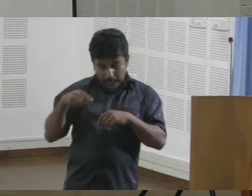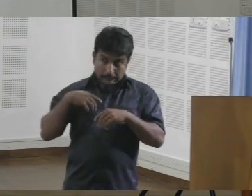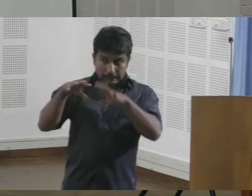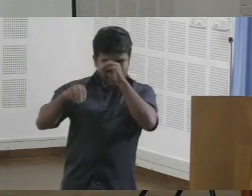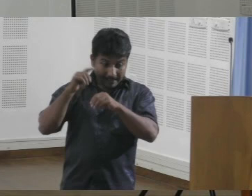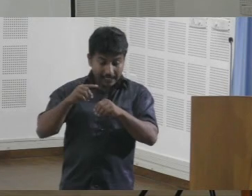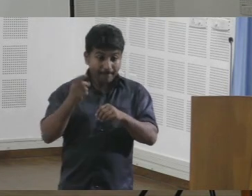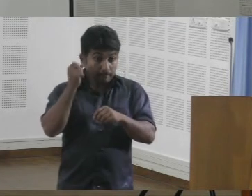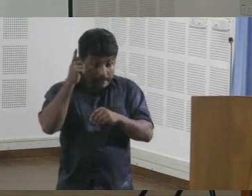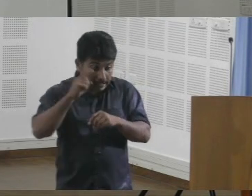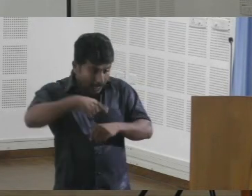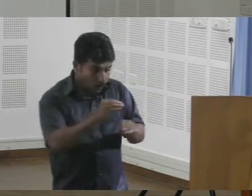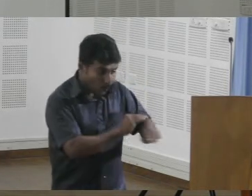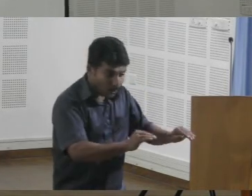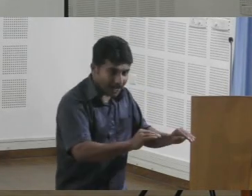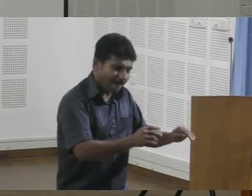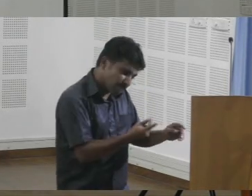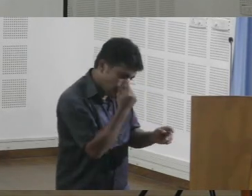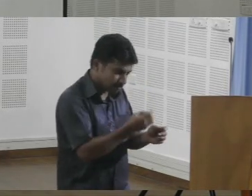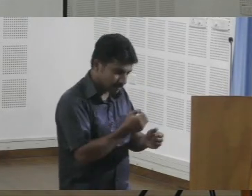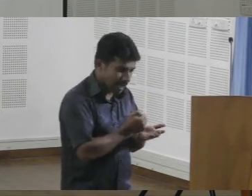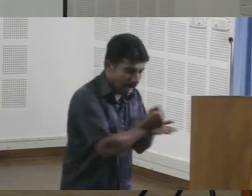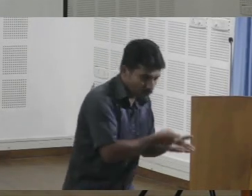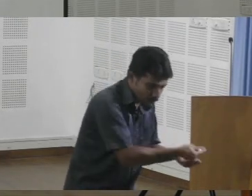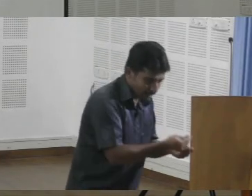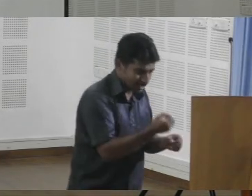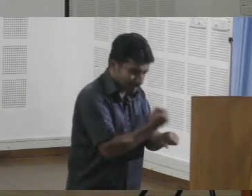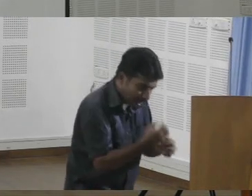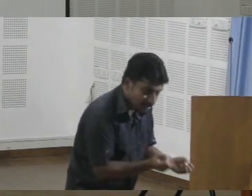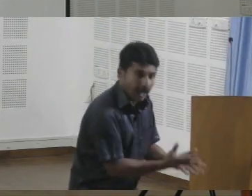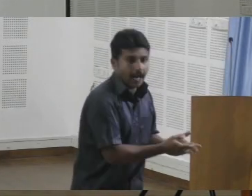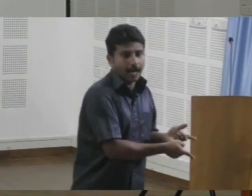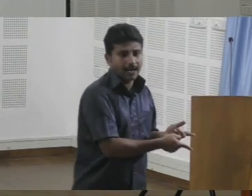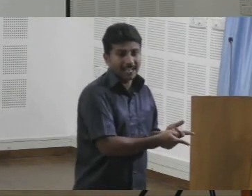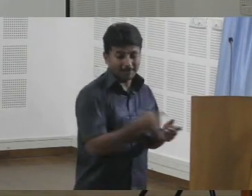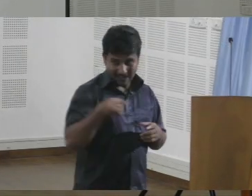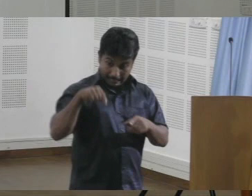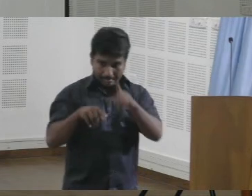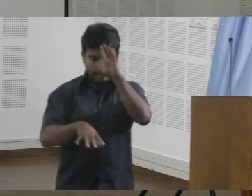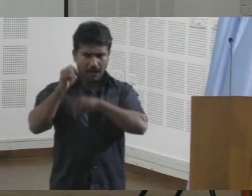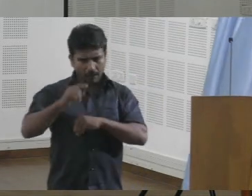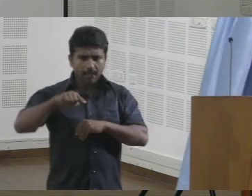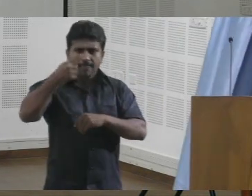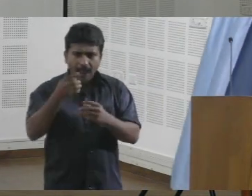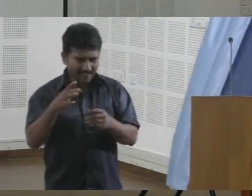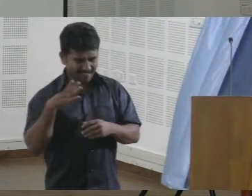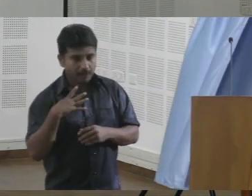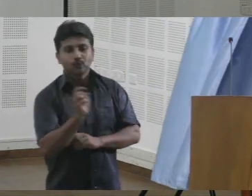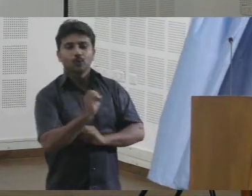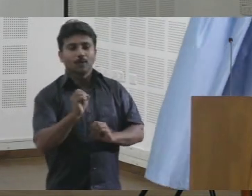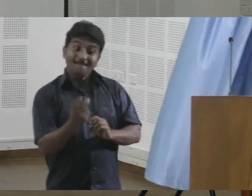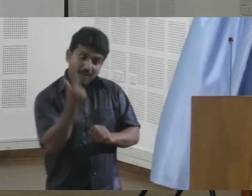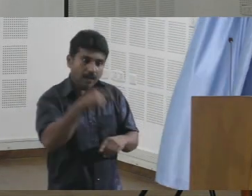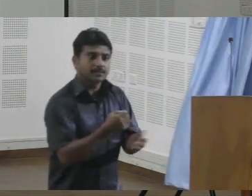ചെയ്ത് നോക്കും. ഞാൻ ഒരിക്കലും അത് നാളേക്ക് മാറ്റിയിരിക്കില്ല. നാളെ ചെയ്യാമെന്ന് വിചാരിച്ചാൽ എപ്പോഴും നാളെ ചെയ്യാനാണ് എപ്പോഴും നമ്മൾ വിചാരിക്കുള്ളൂ.